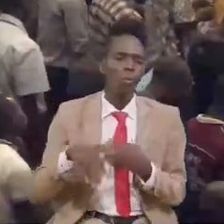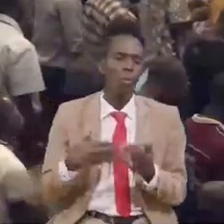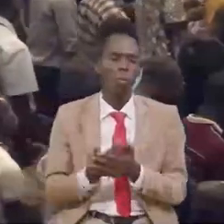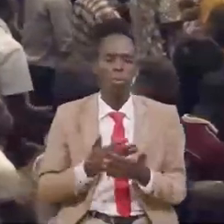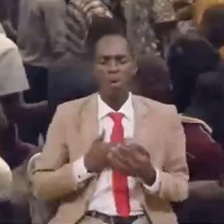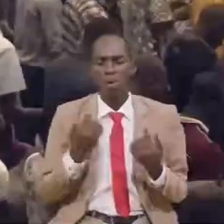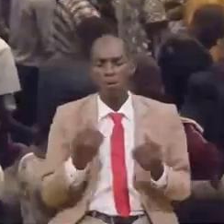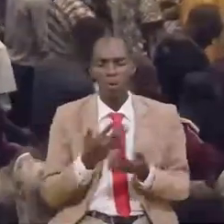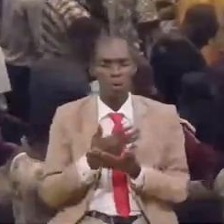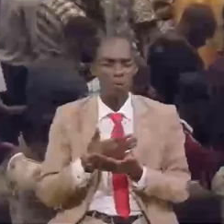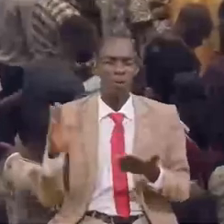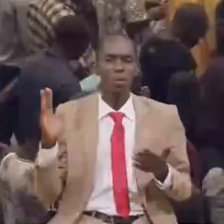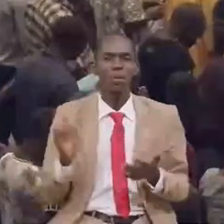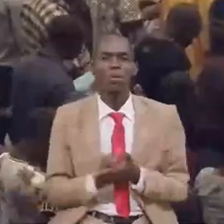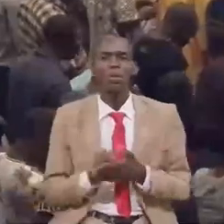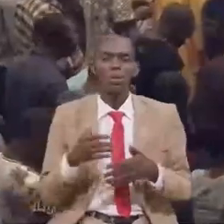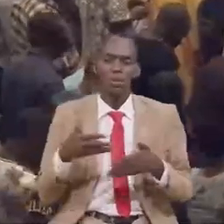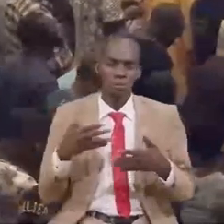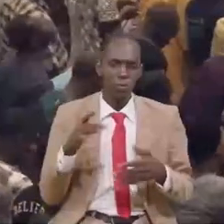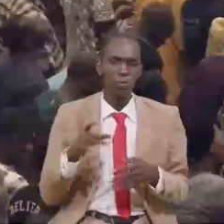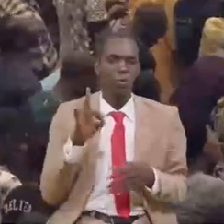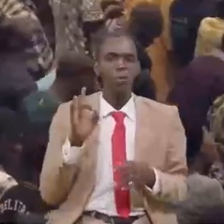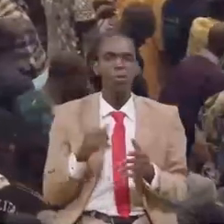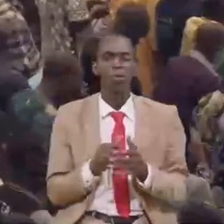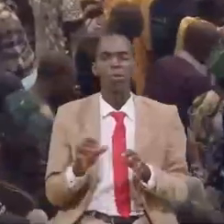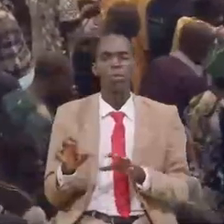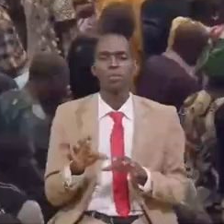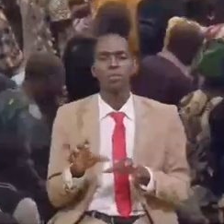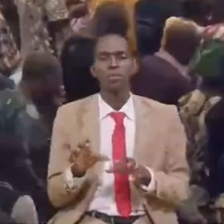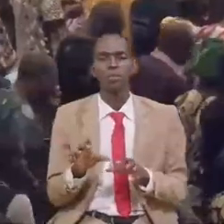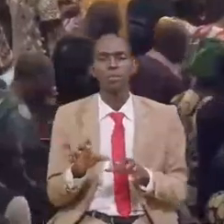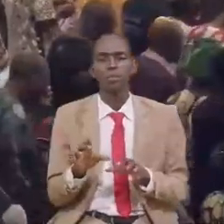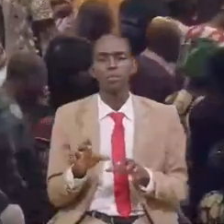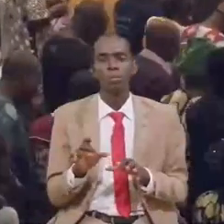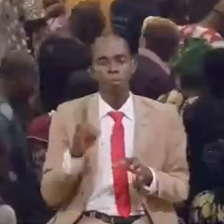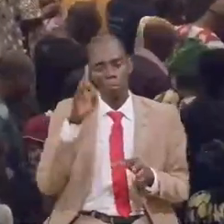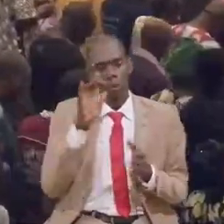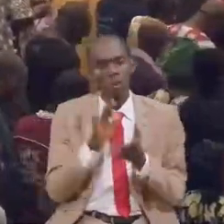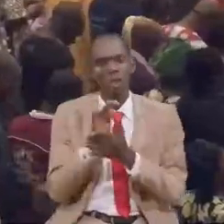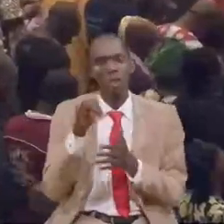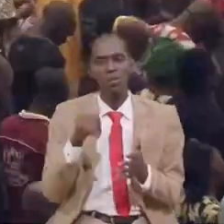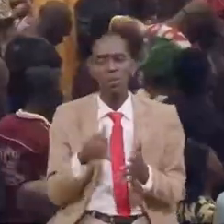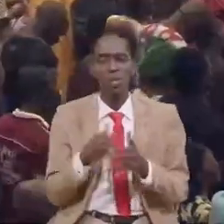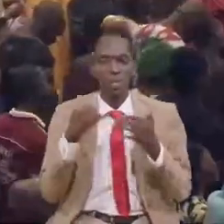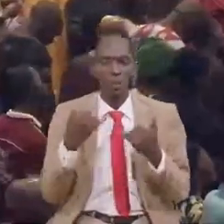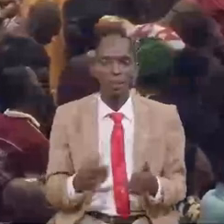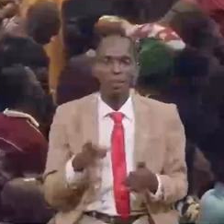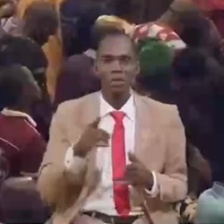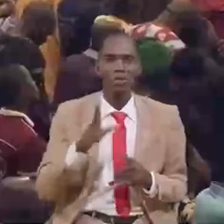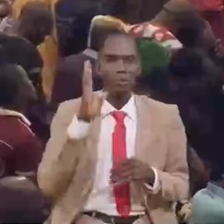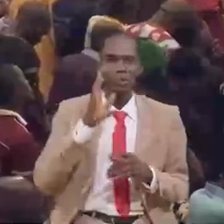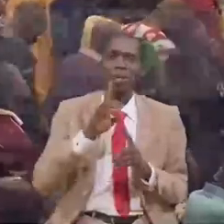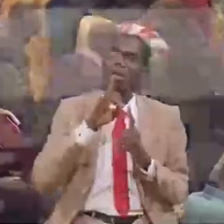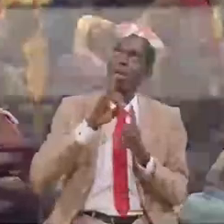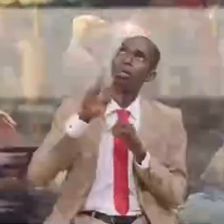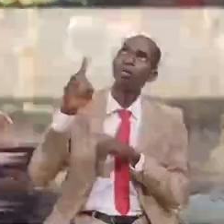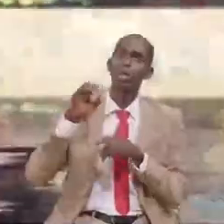péchés. Et il faut croire que c'est fait. Et maintenant, vous allez répondre avec